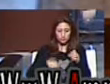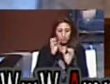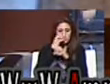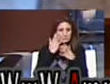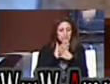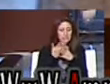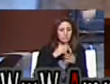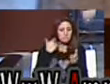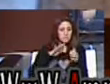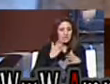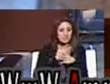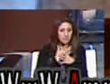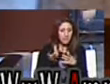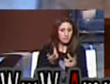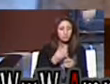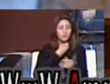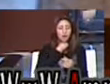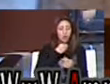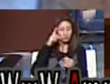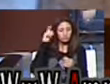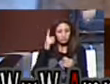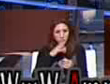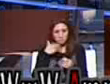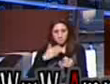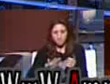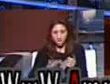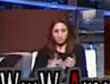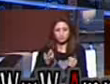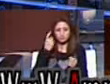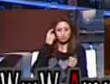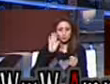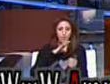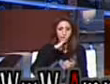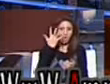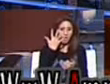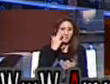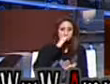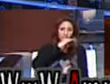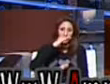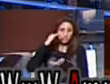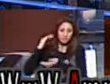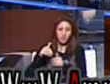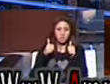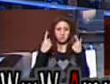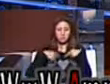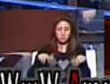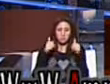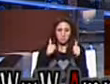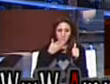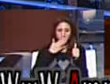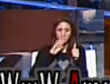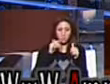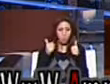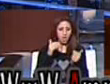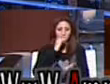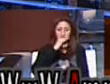يعرفوا هل هو يعني طبعا برضو في حاجه محيره حضرتك ان الخمس اطفال كانوا موجودين في نفس المكان اللي حصل فيه القصه دي وحالتهم